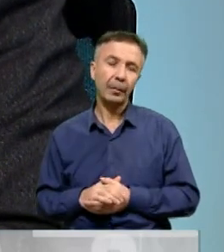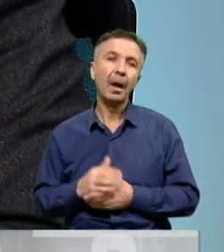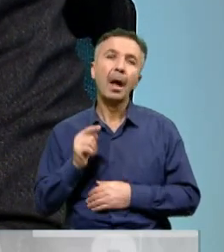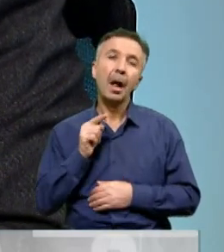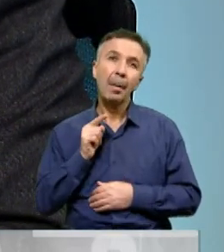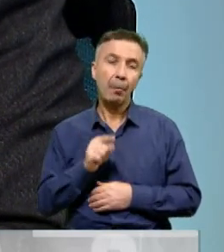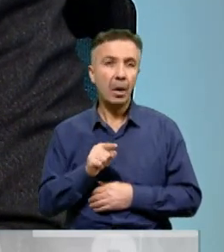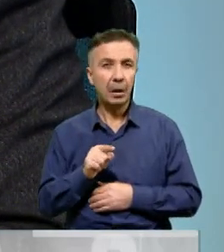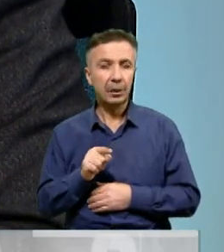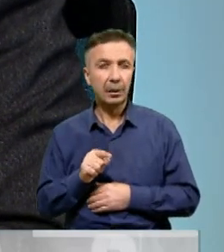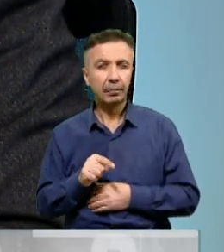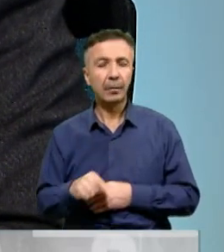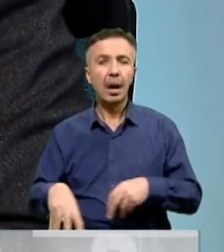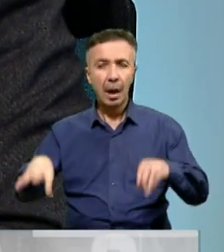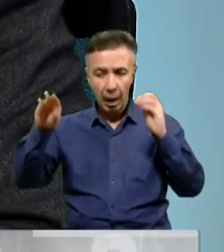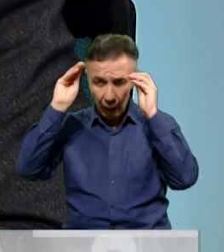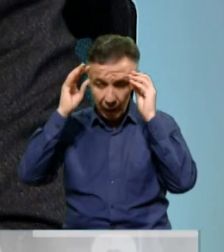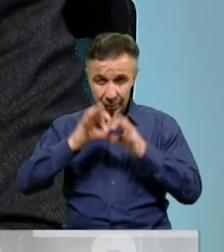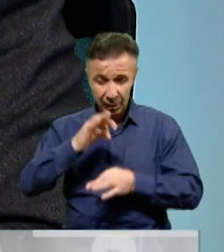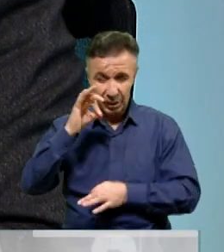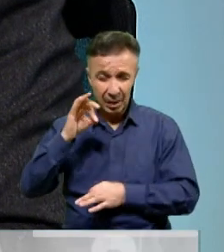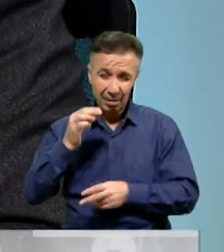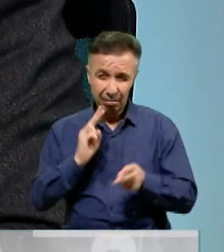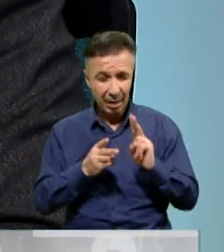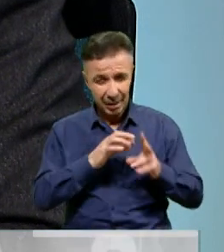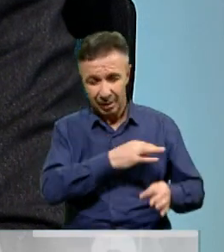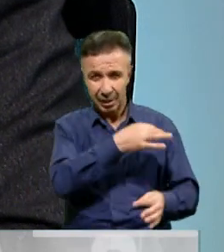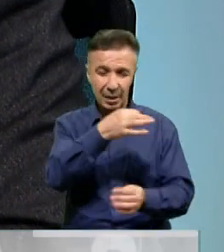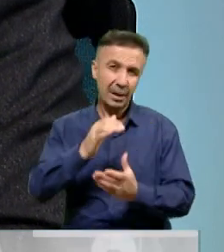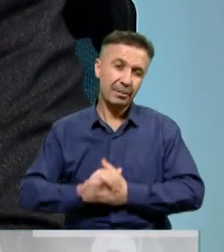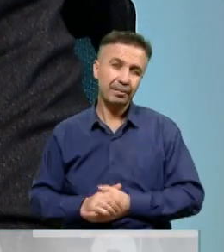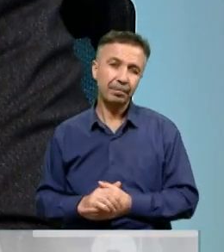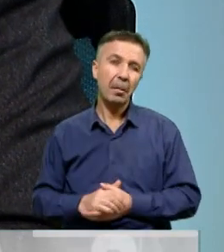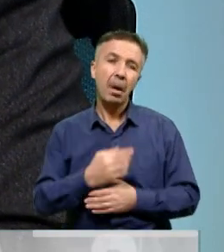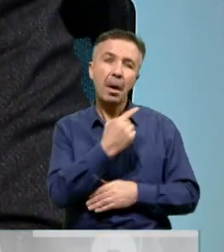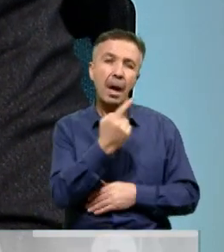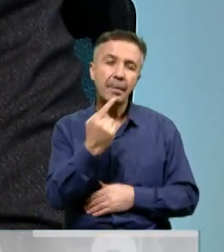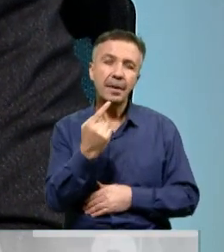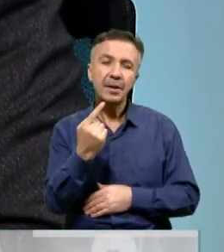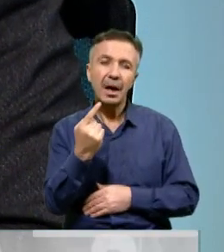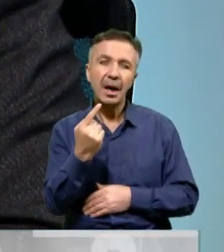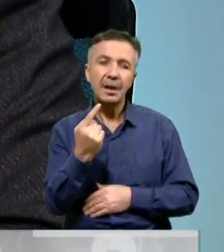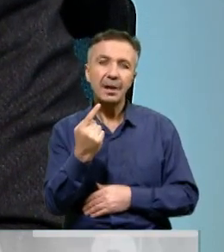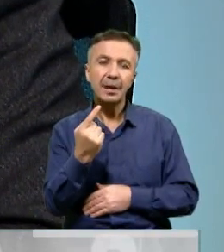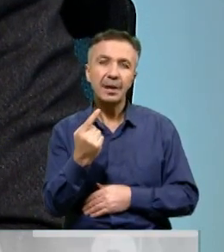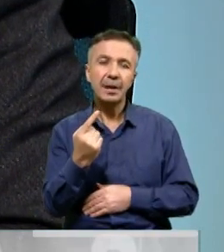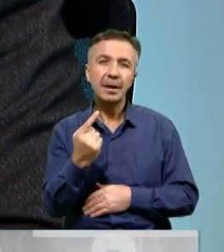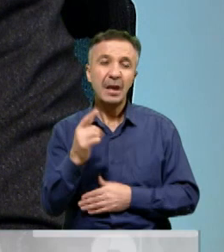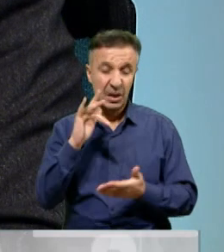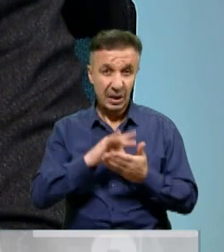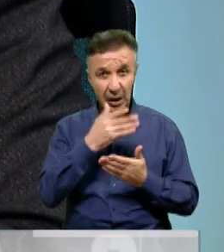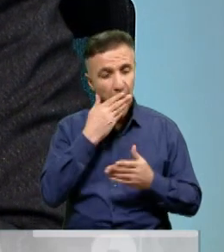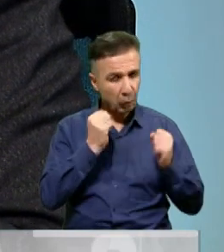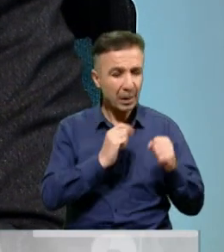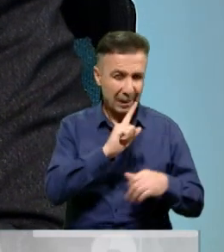Burada ulemanın bir kısmı her biri için ayrı ayrı kefaret gerekir derken